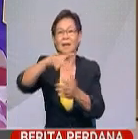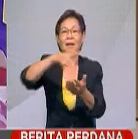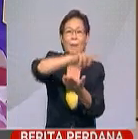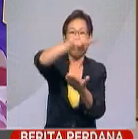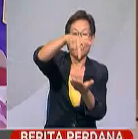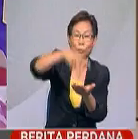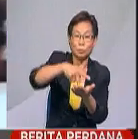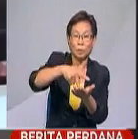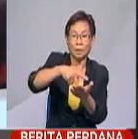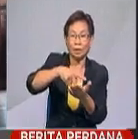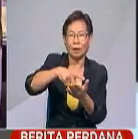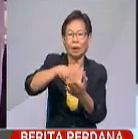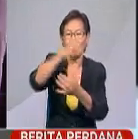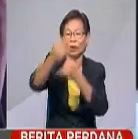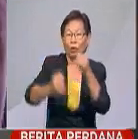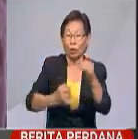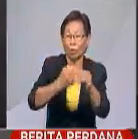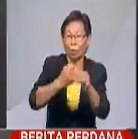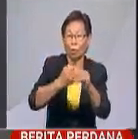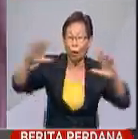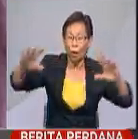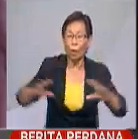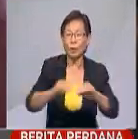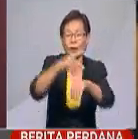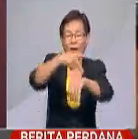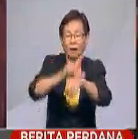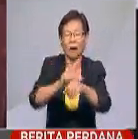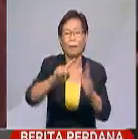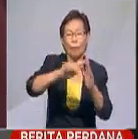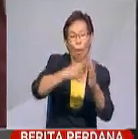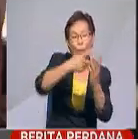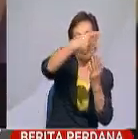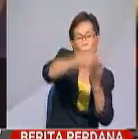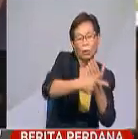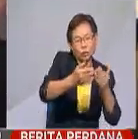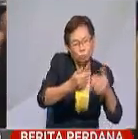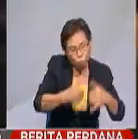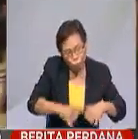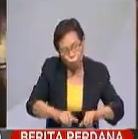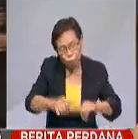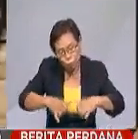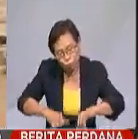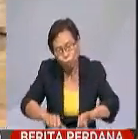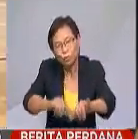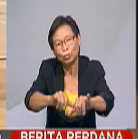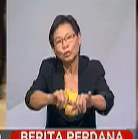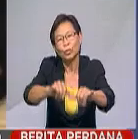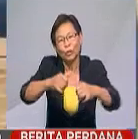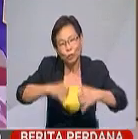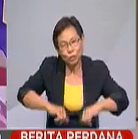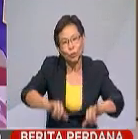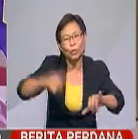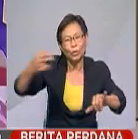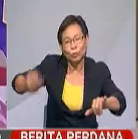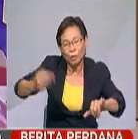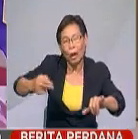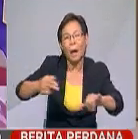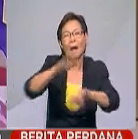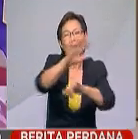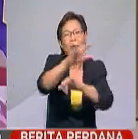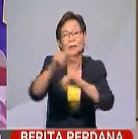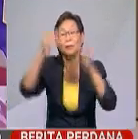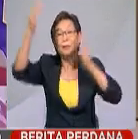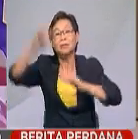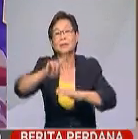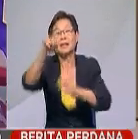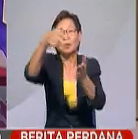Konvensyen Antarabangsa Langkawi pada malam ini adalah permulaan kepada satu projek yang akan meneruskan usaha dan juga legasi bagi pelaksanaan 5G Malaysia. Dan ini